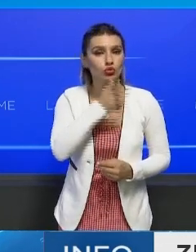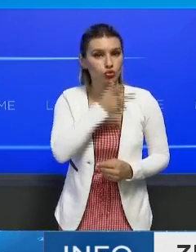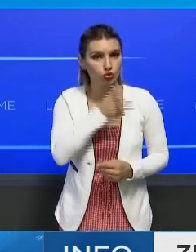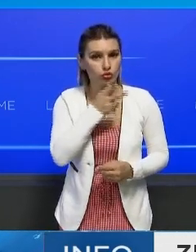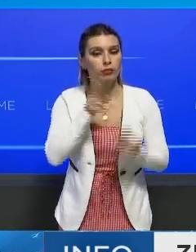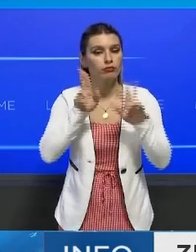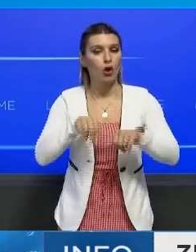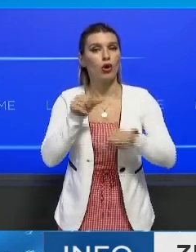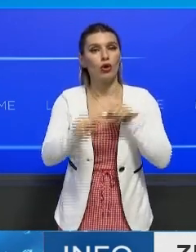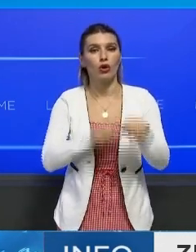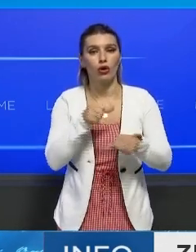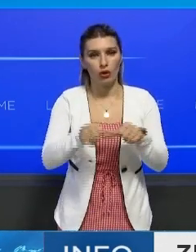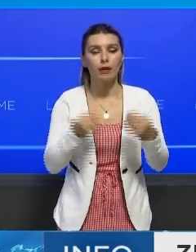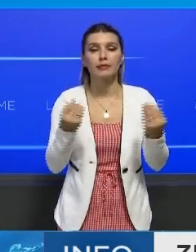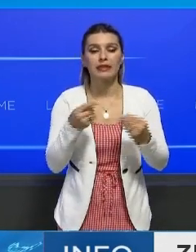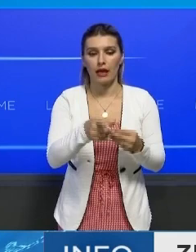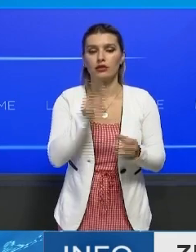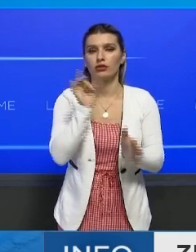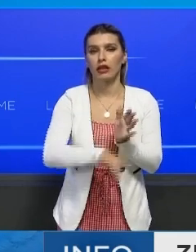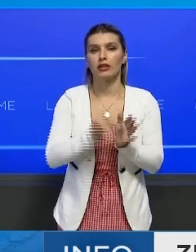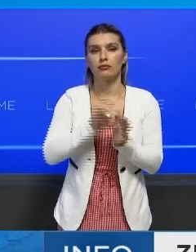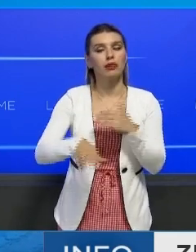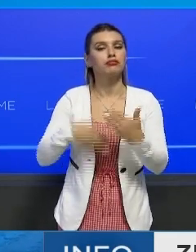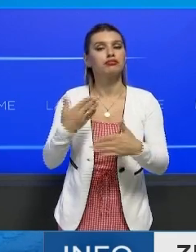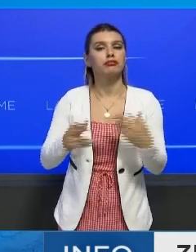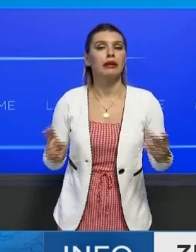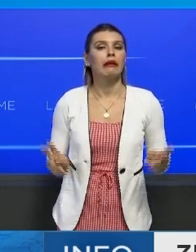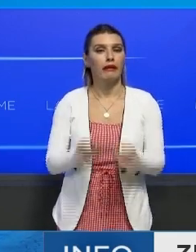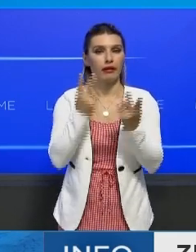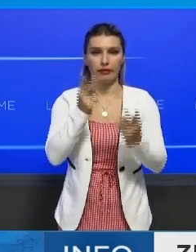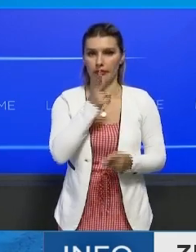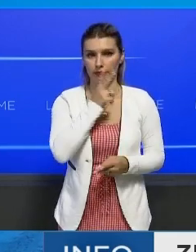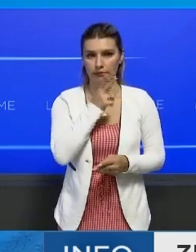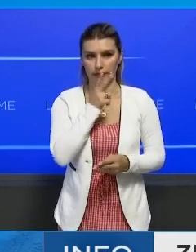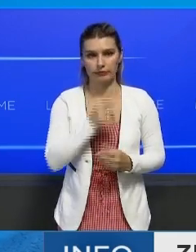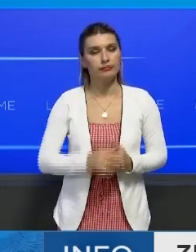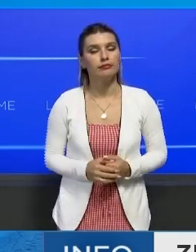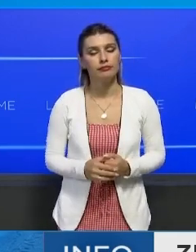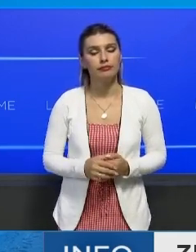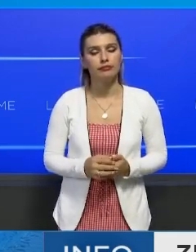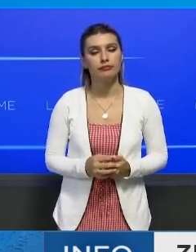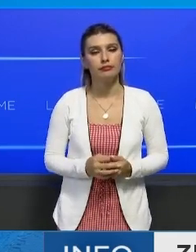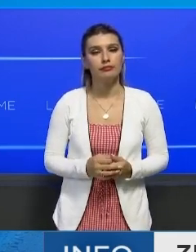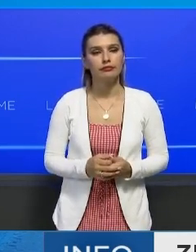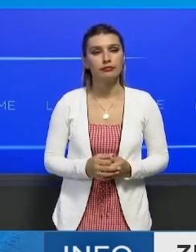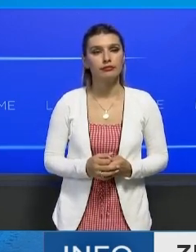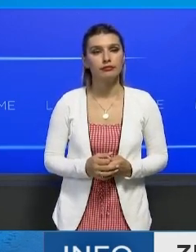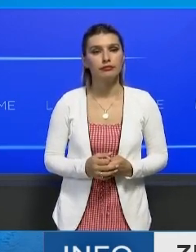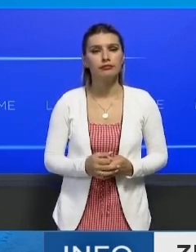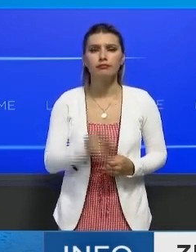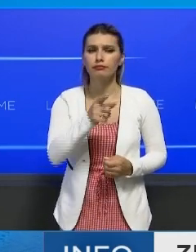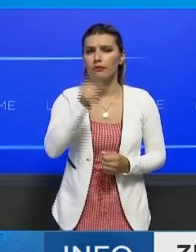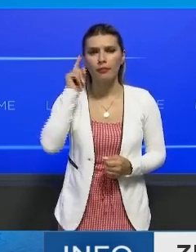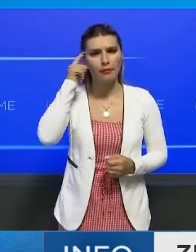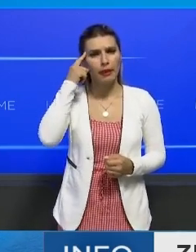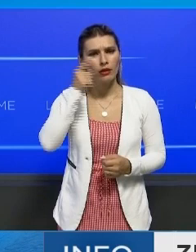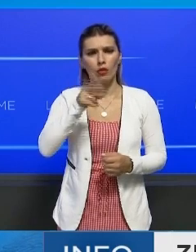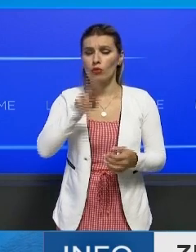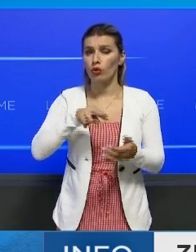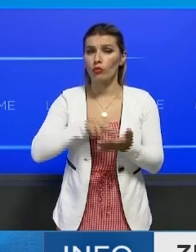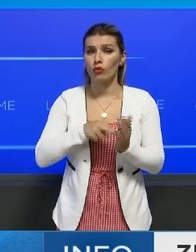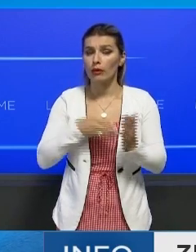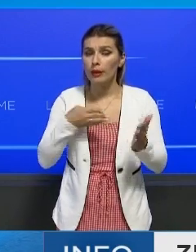t'ju mësojmë që ky proces të shkojë sa më lehtë për cilat mund të flasim ndërkohë. Po, dhe a mendoni se do të ketë sfida